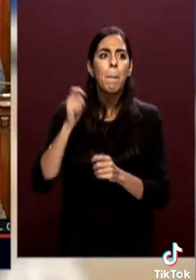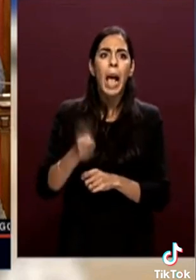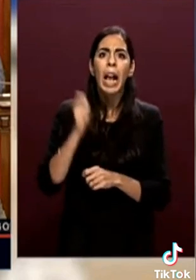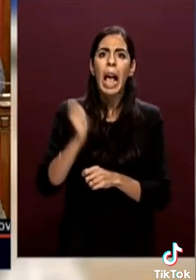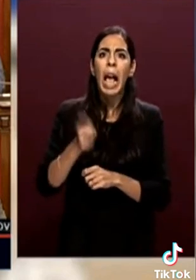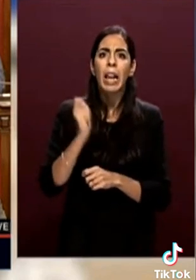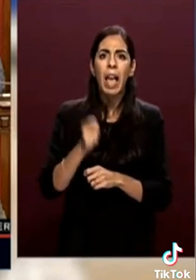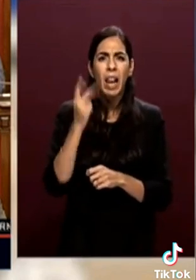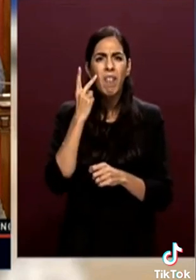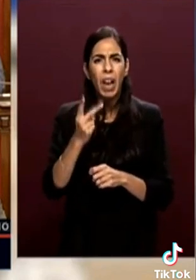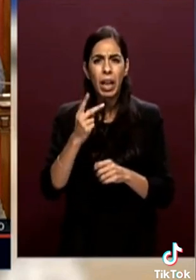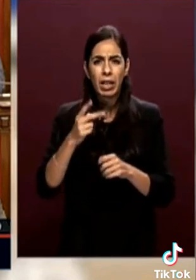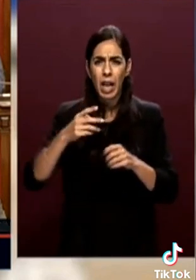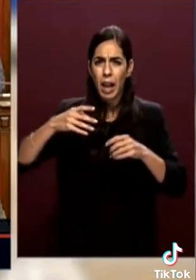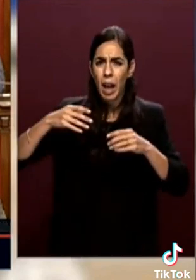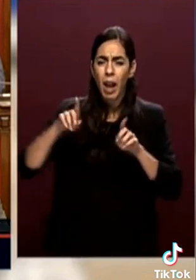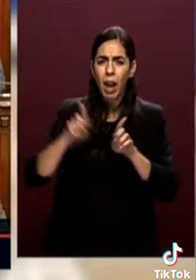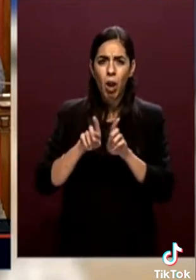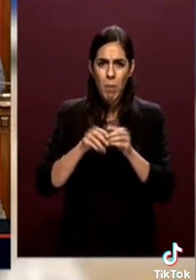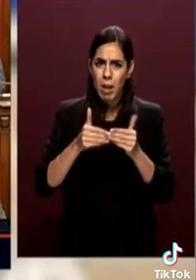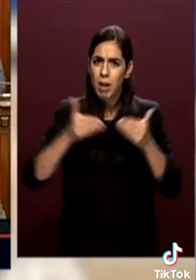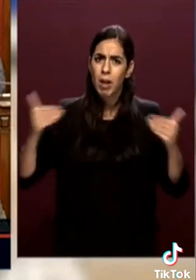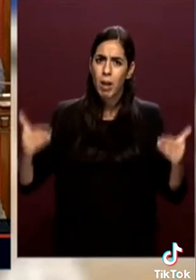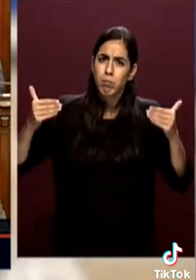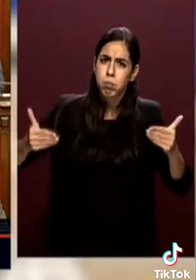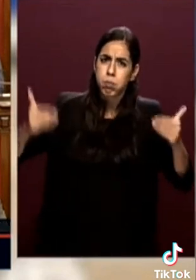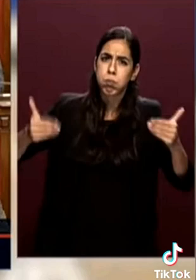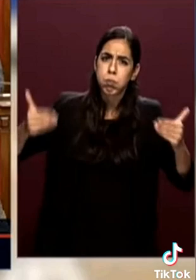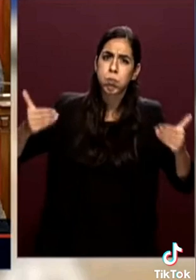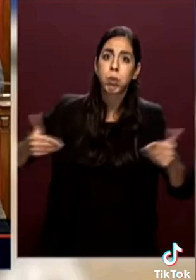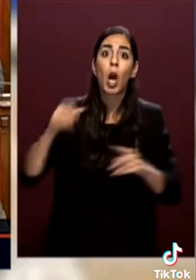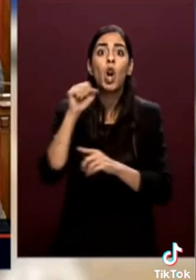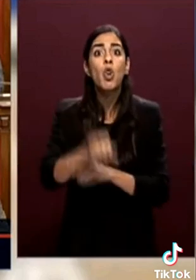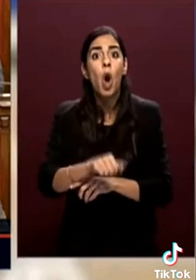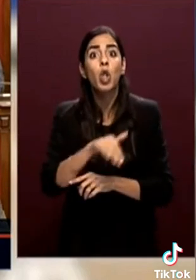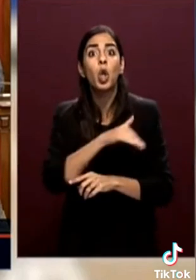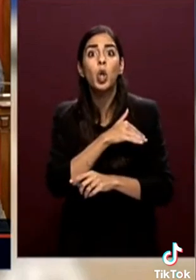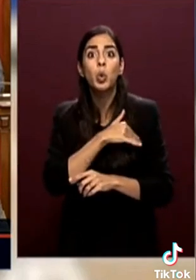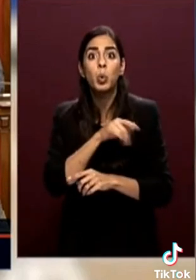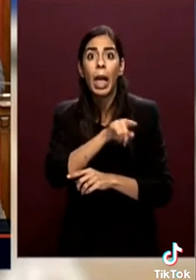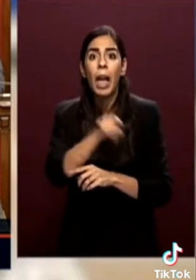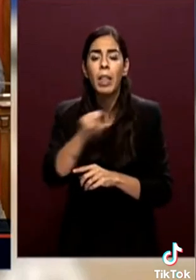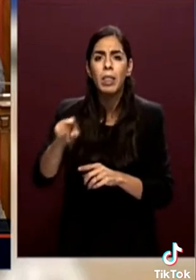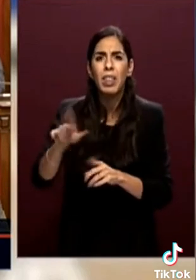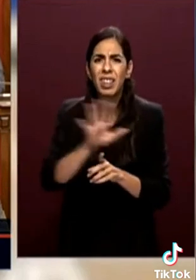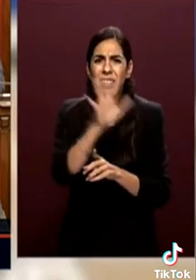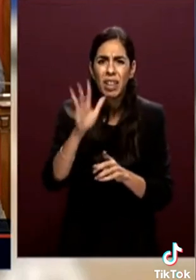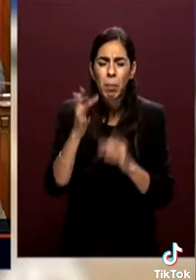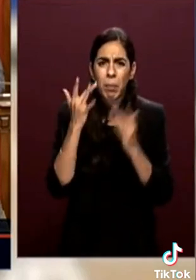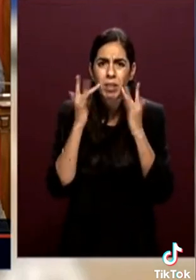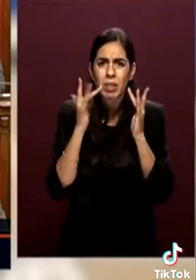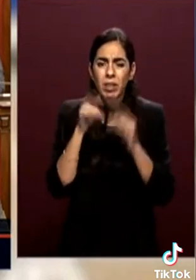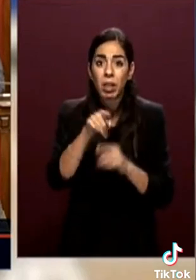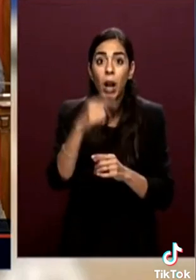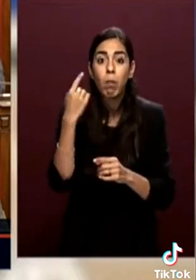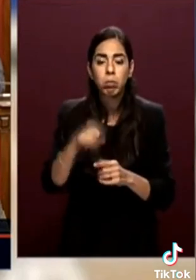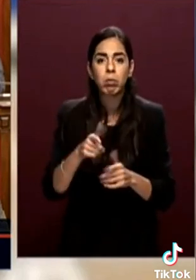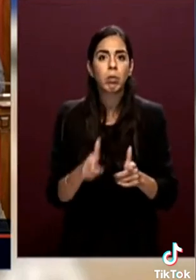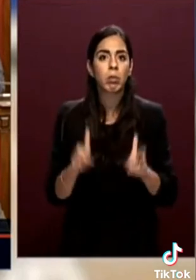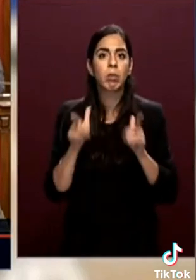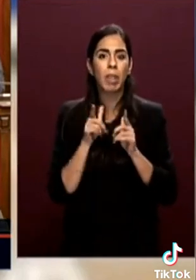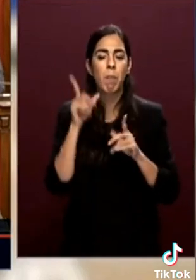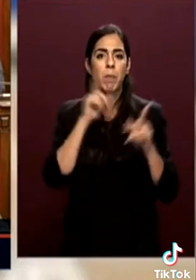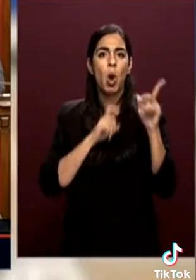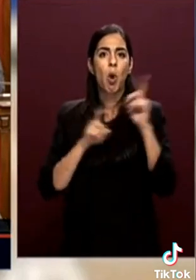immagini almeno appaiono indifesi, veramente mi preoccupa da cittadino, da membro di